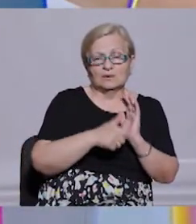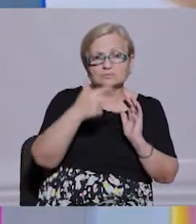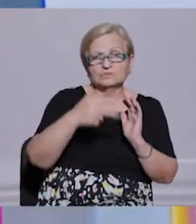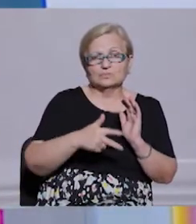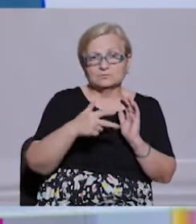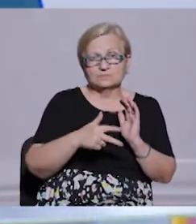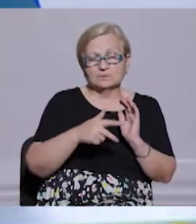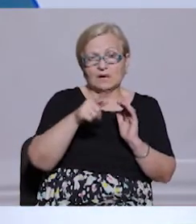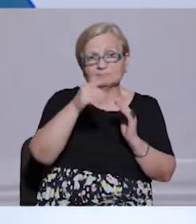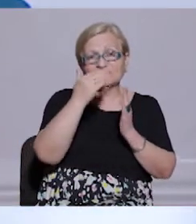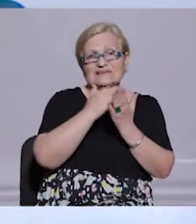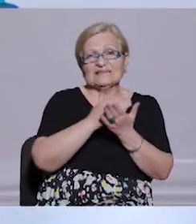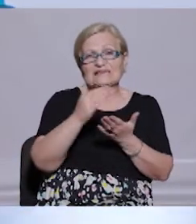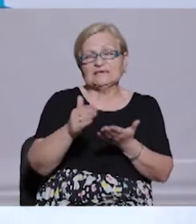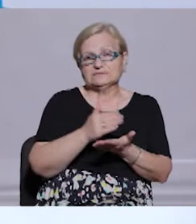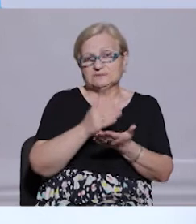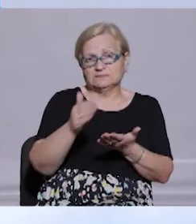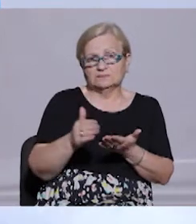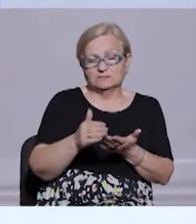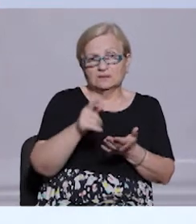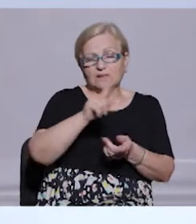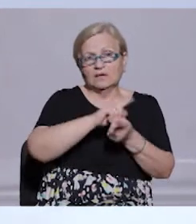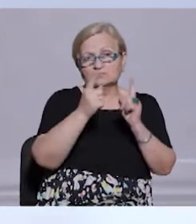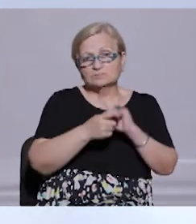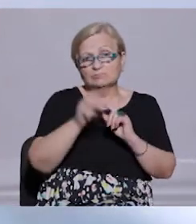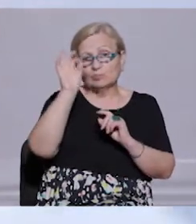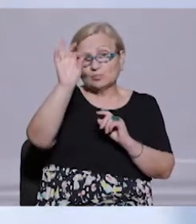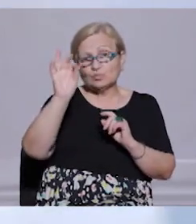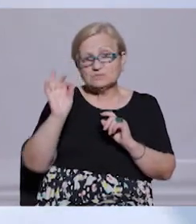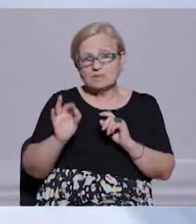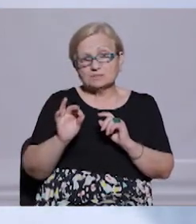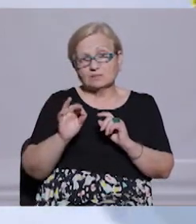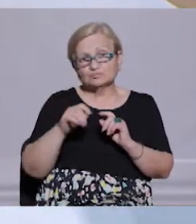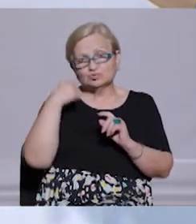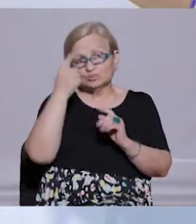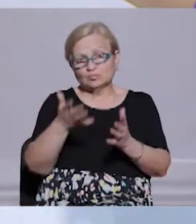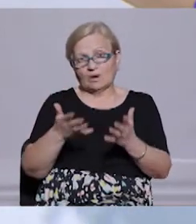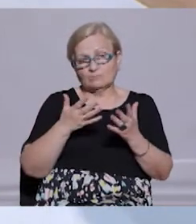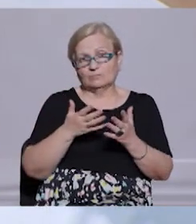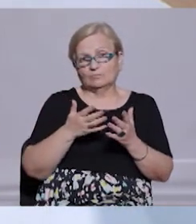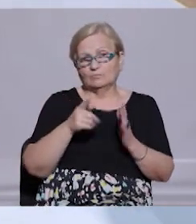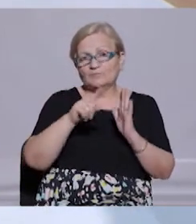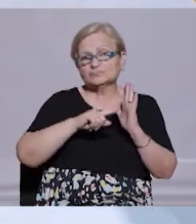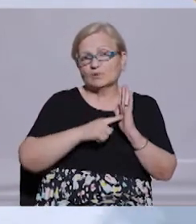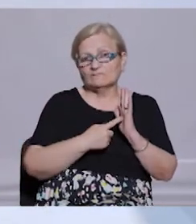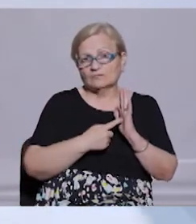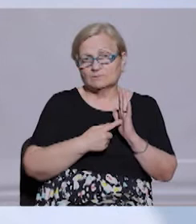6-20-ი. ანუ ამდენი ნაწილი და პროცენტებში უნდა გამოვსახოთ, ხო წილადი? ანუ 6-20-ი